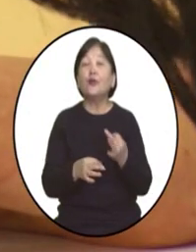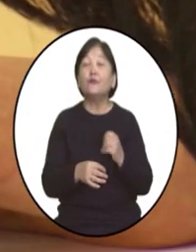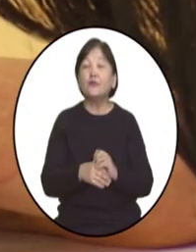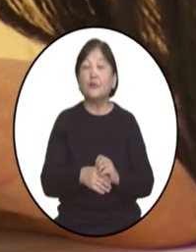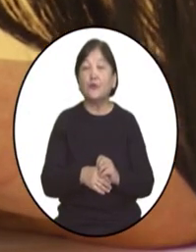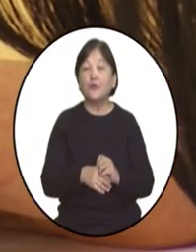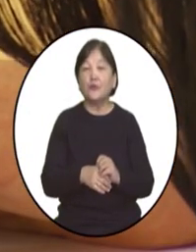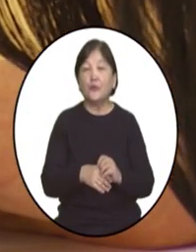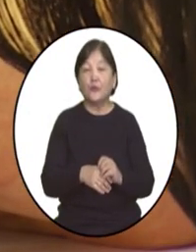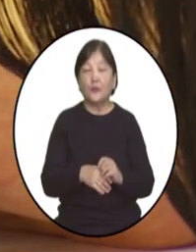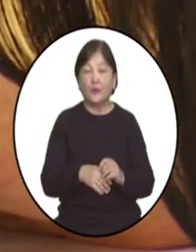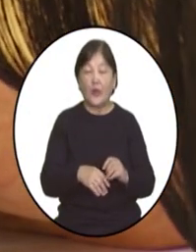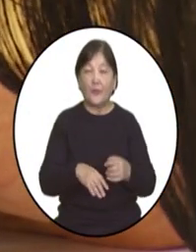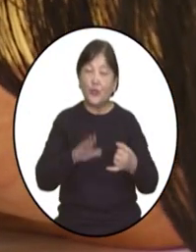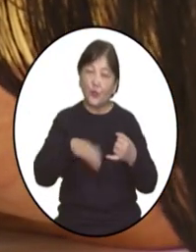Сүүлийн хэмжээ.